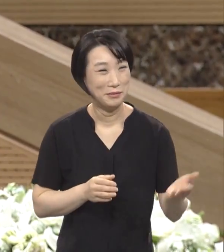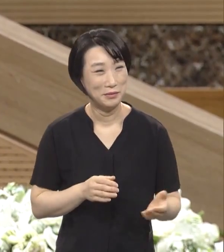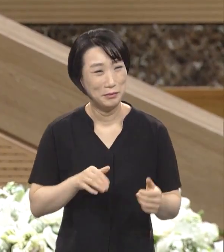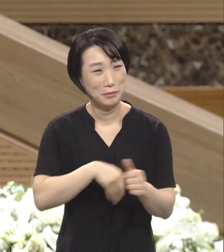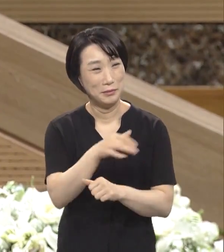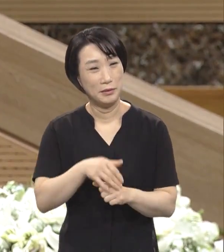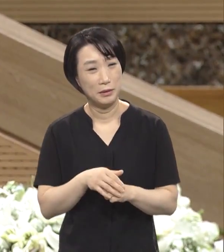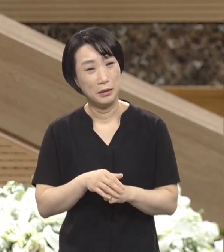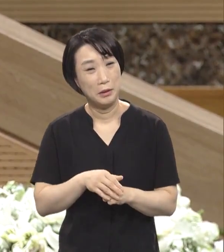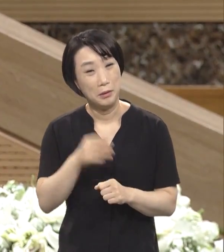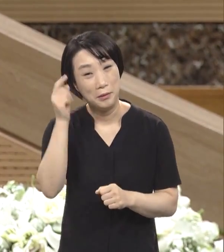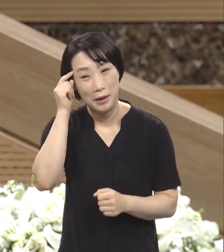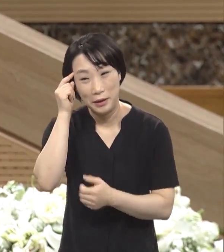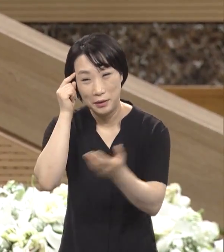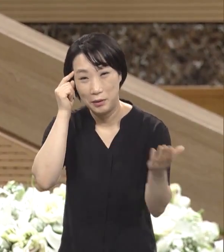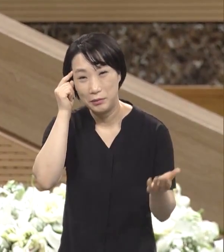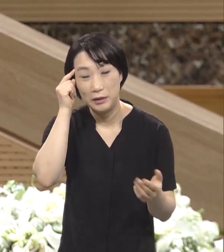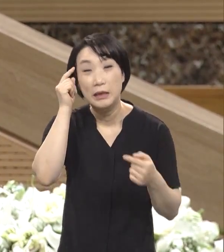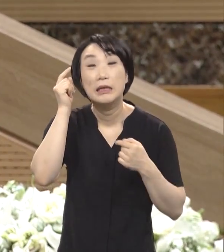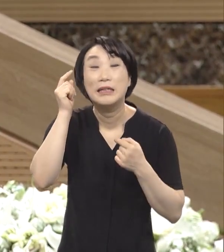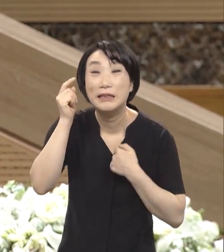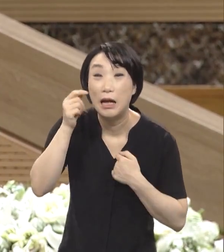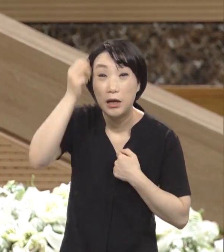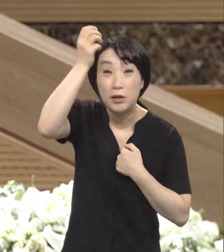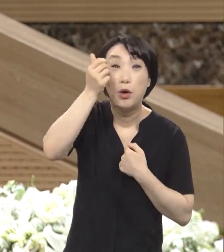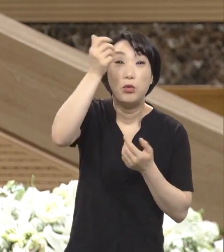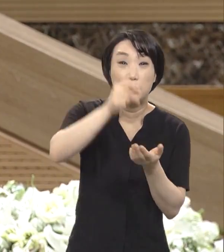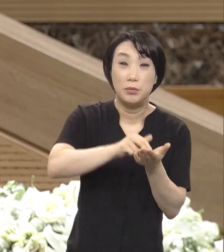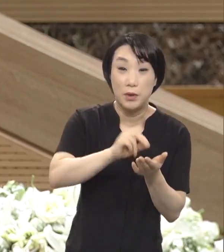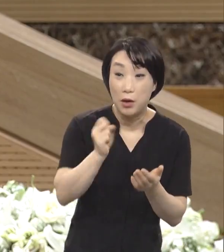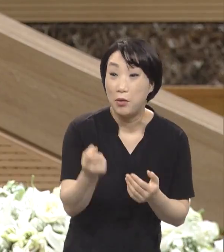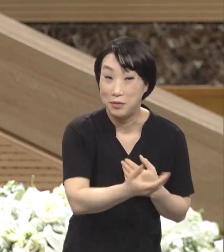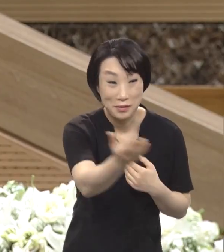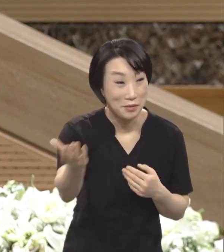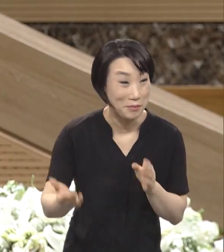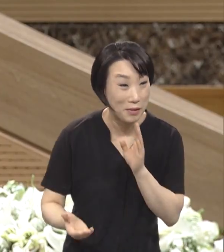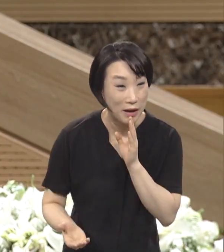왜 그럴까? 내 영혼의 사정 때문에.